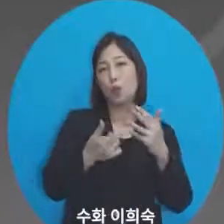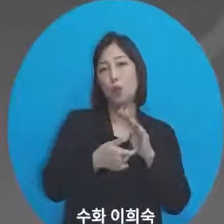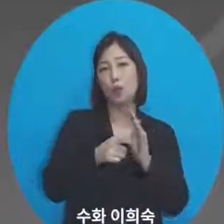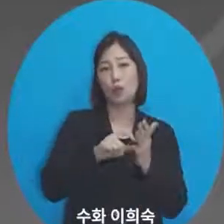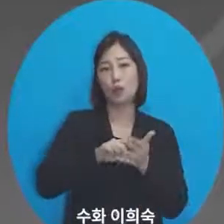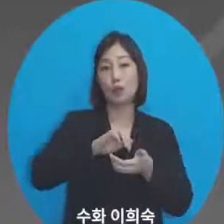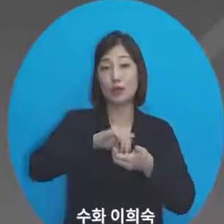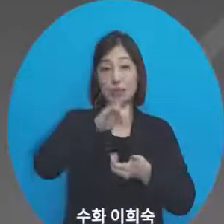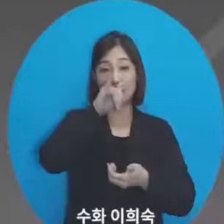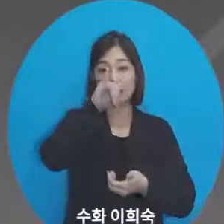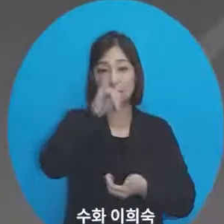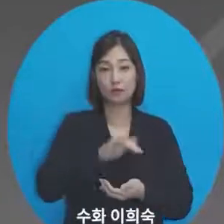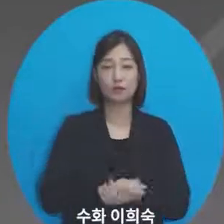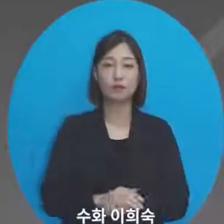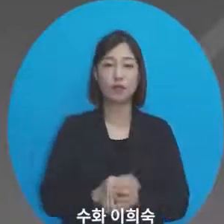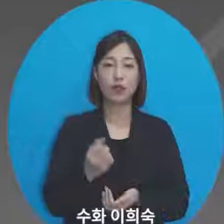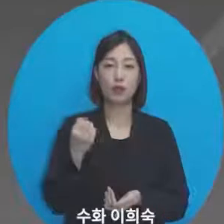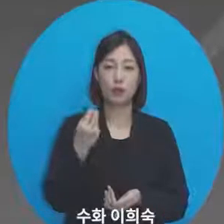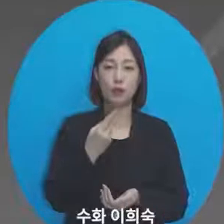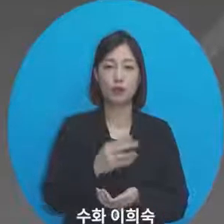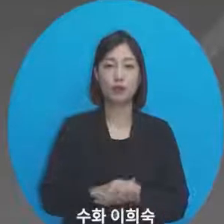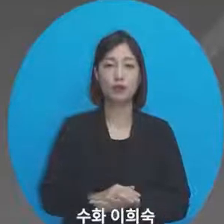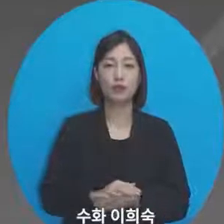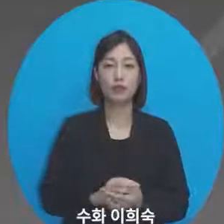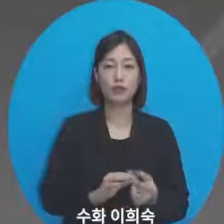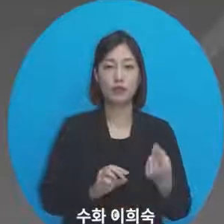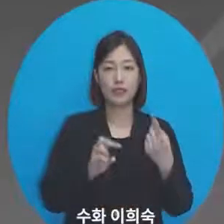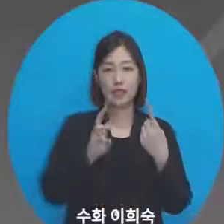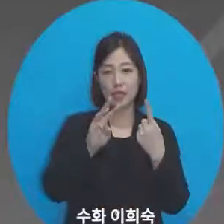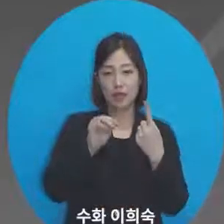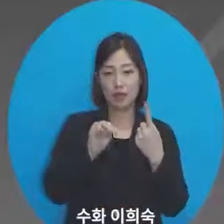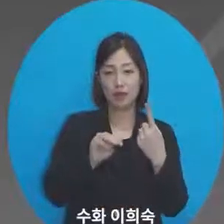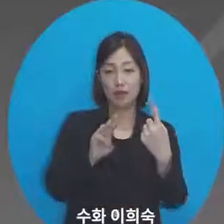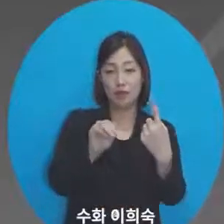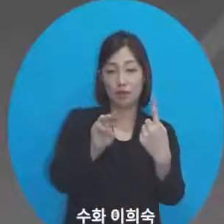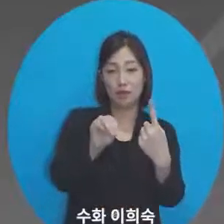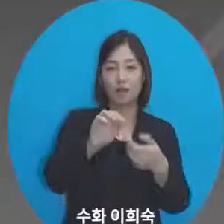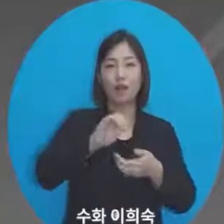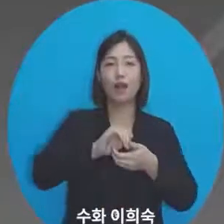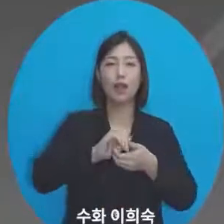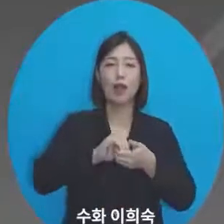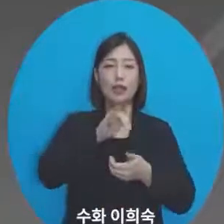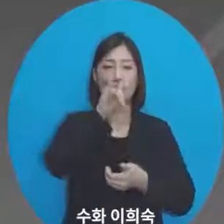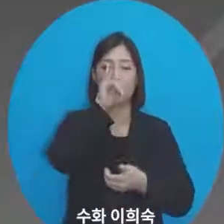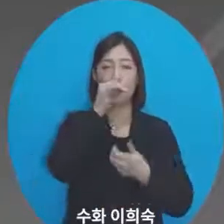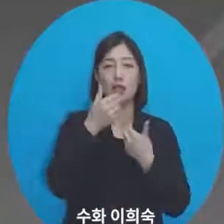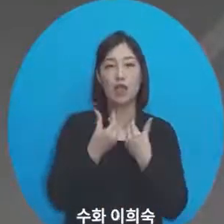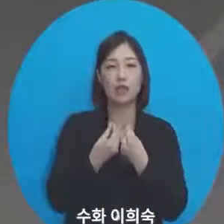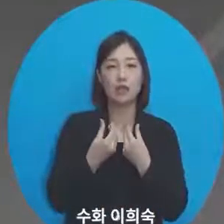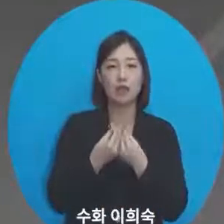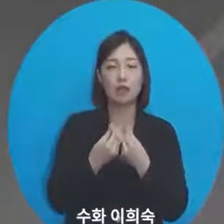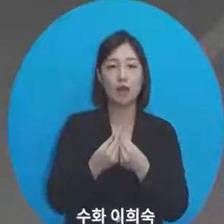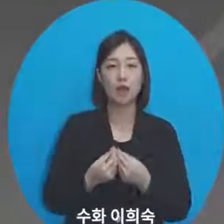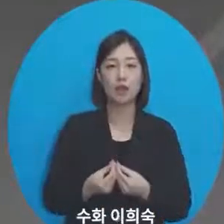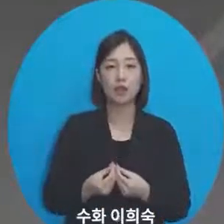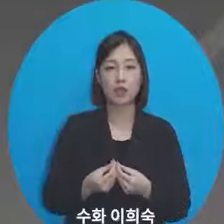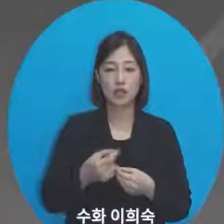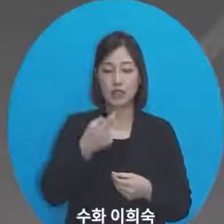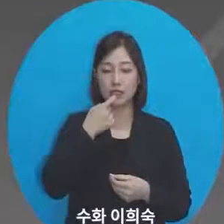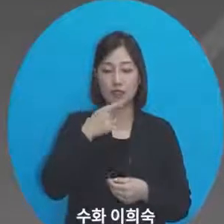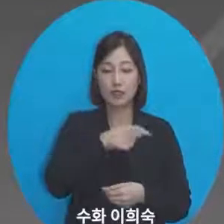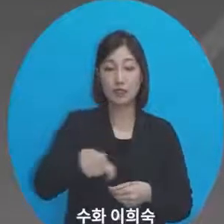길이 1m마다 보도 길이 1m당 1초로 환산하여서 예를 들면 15m 횡단도로일